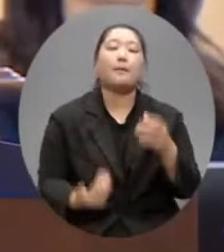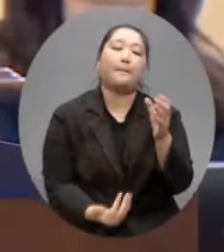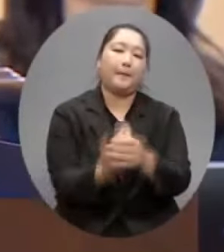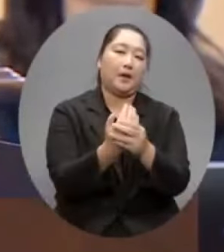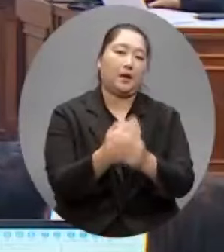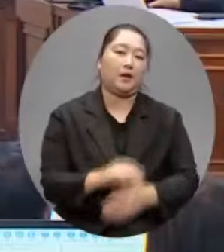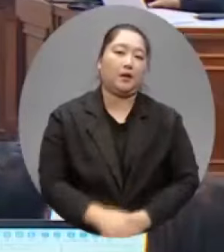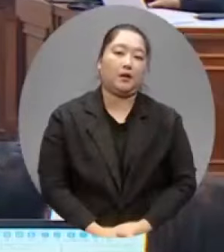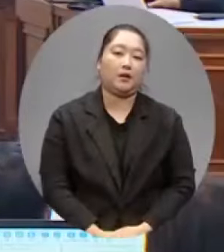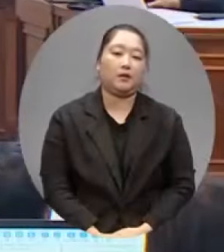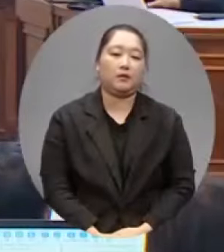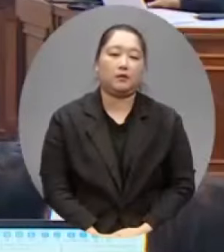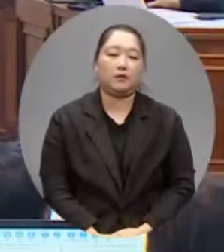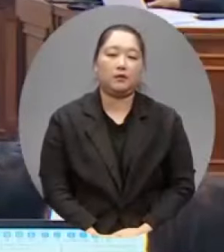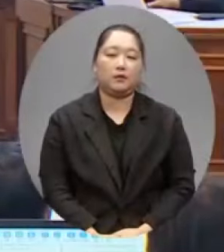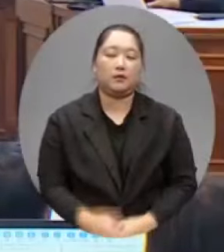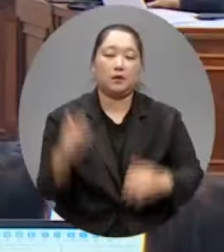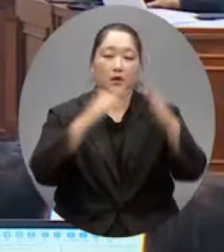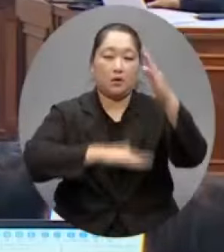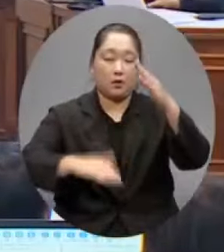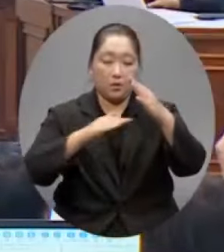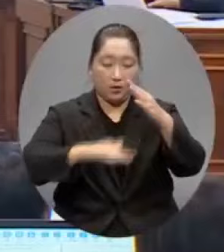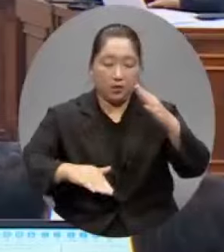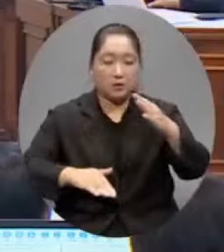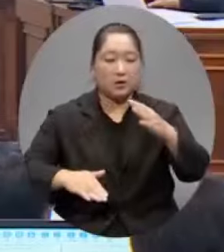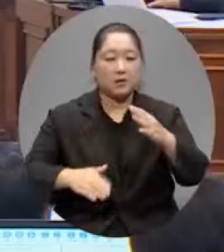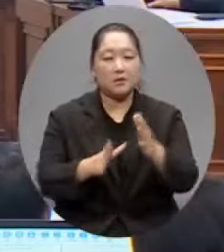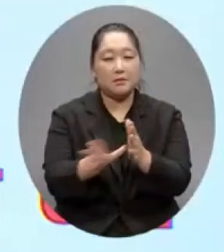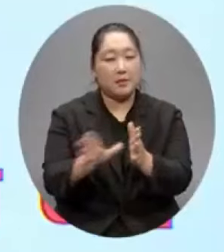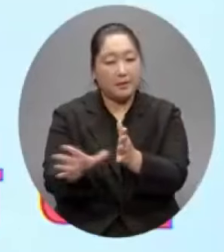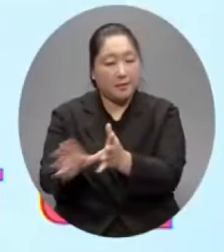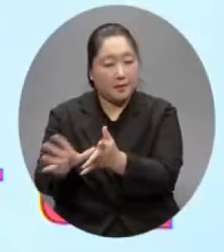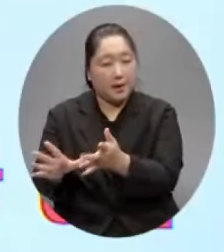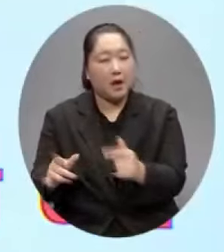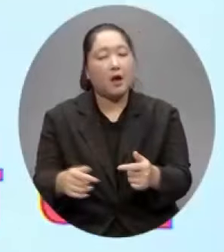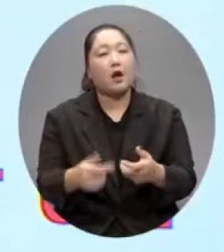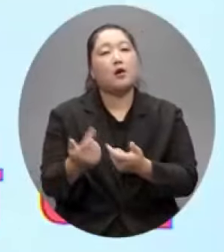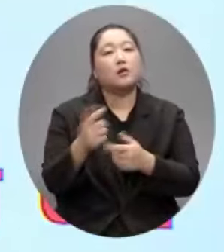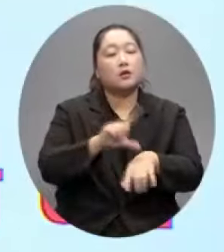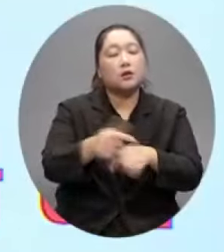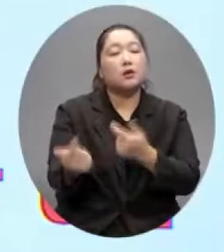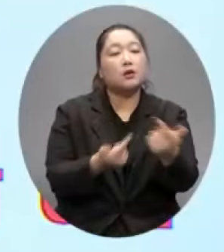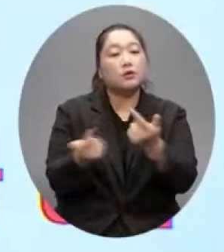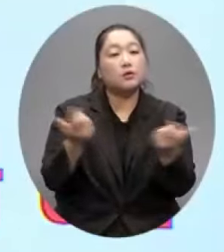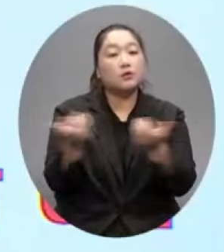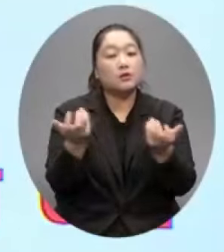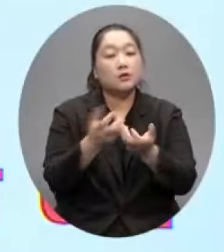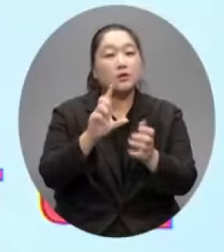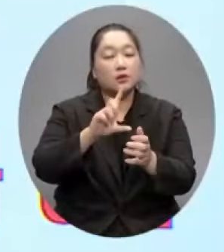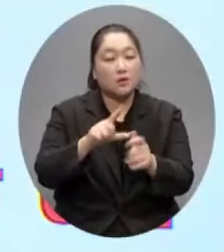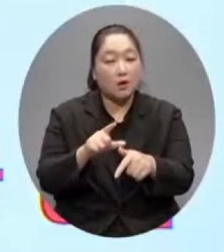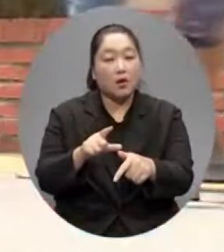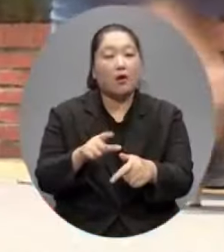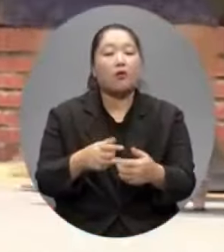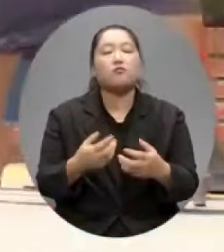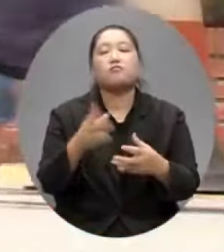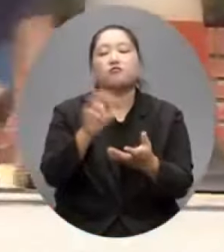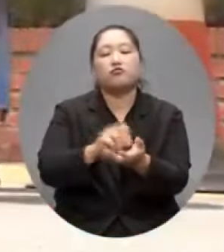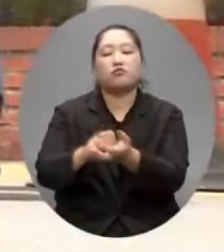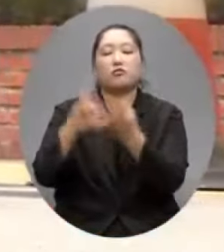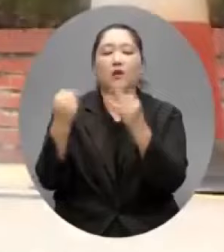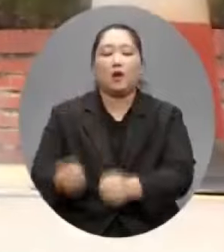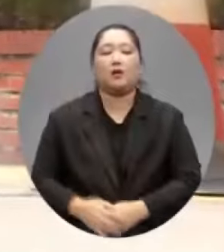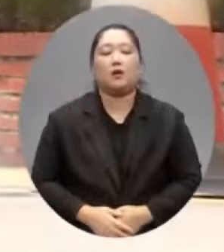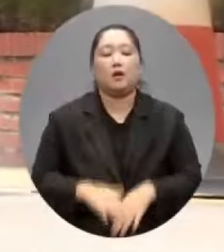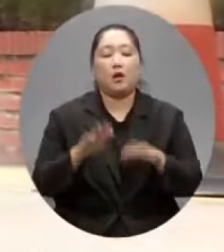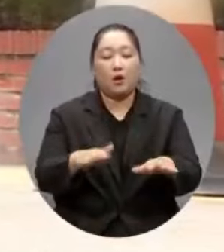사고입니다. 공직기강 회의와 관련해 유형근무제 운영에도 문제가 많다고 지적했습니다. 올해만도